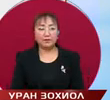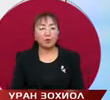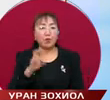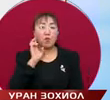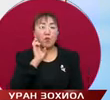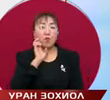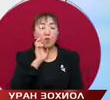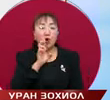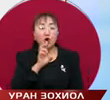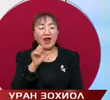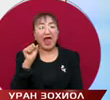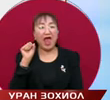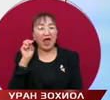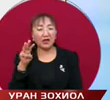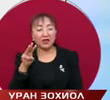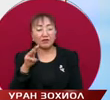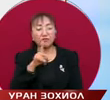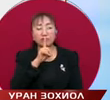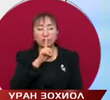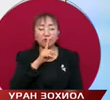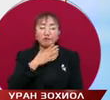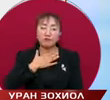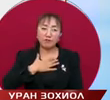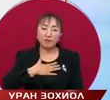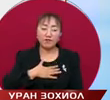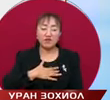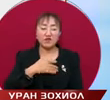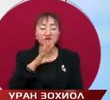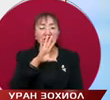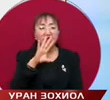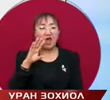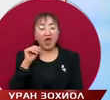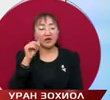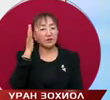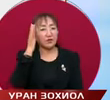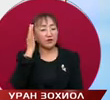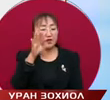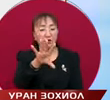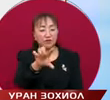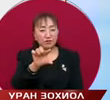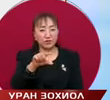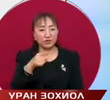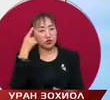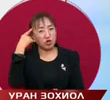Боратыг номхон болохыг батлах баримтыг зохиолоос олоорой.